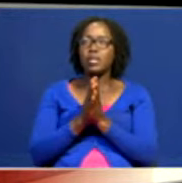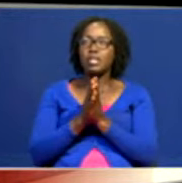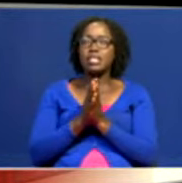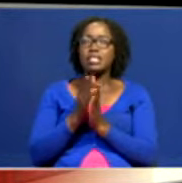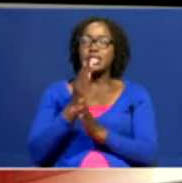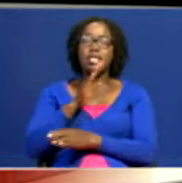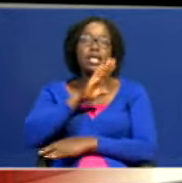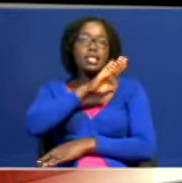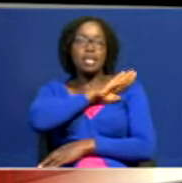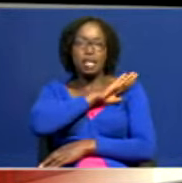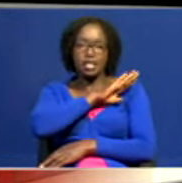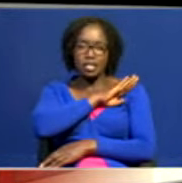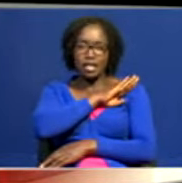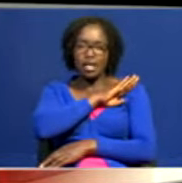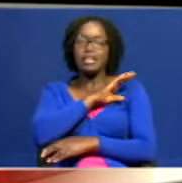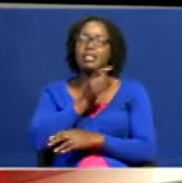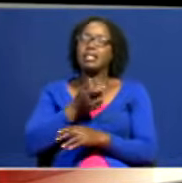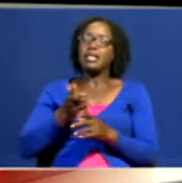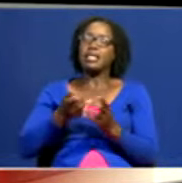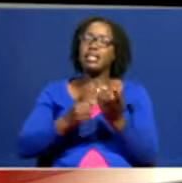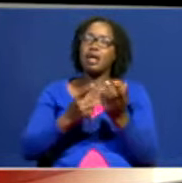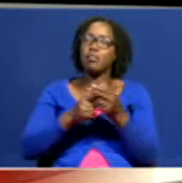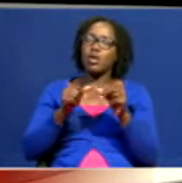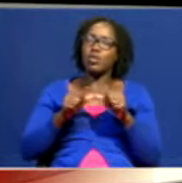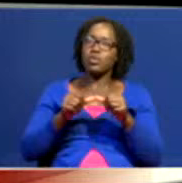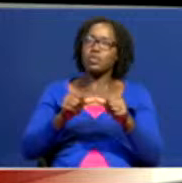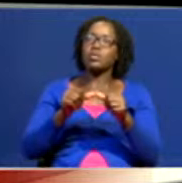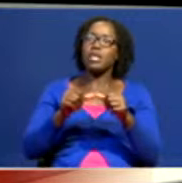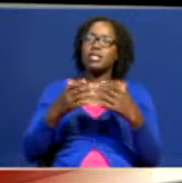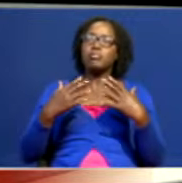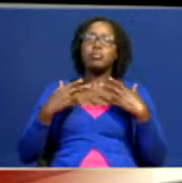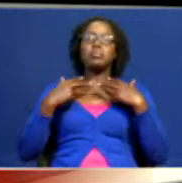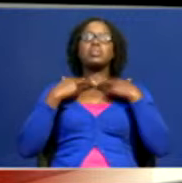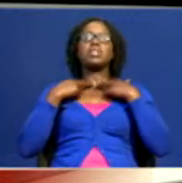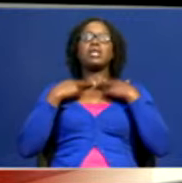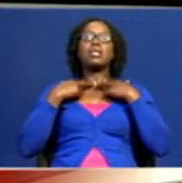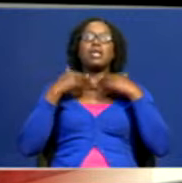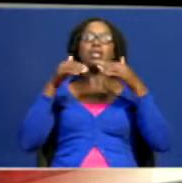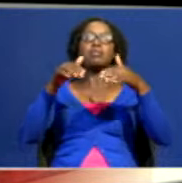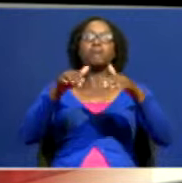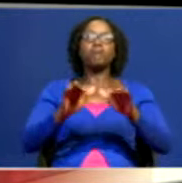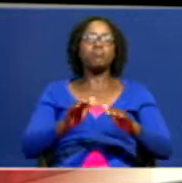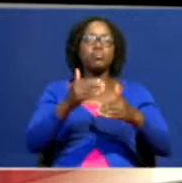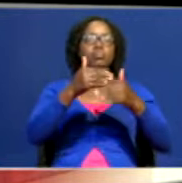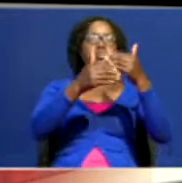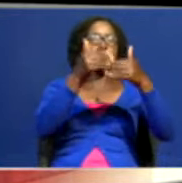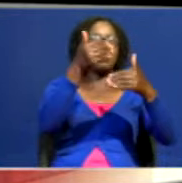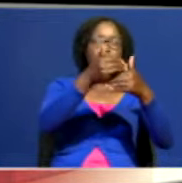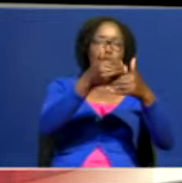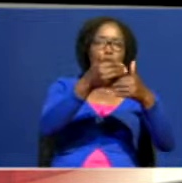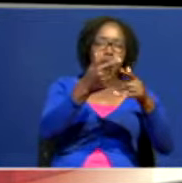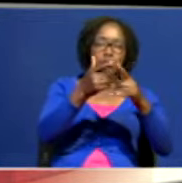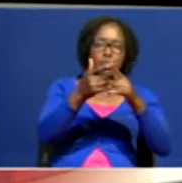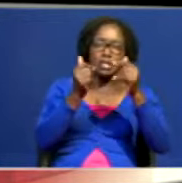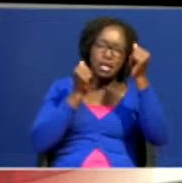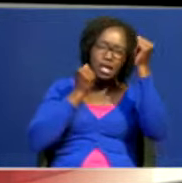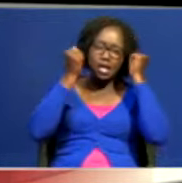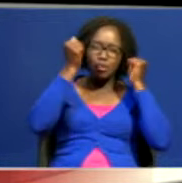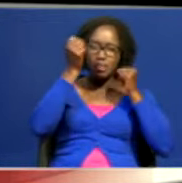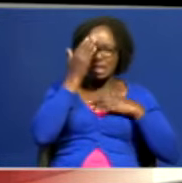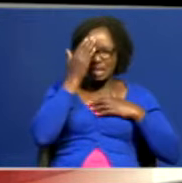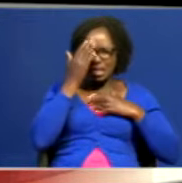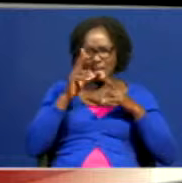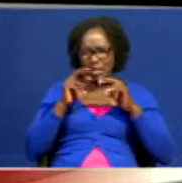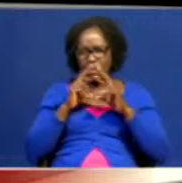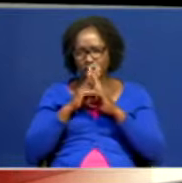idadi hiyo inaendelea kuongezeka kwani raia bado wamekwama kwenye vifusi. Jeshi la Israel hata hivyo lilisema linachunguza ripoti